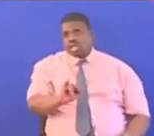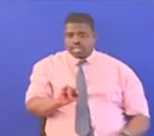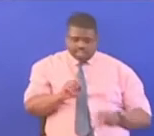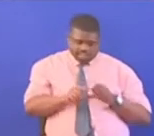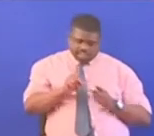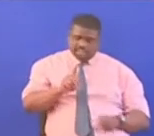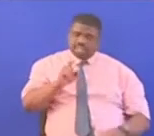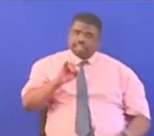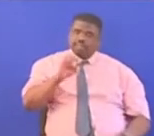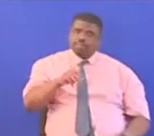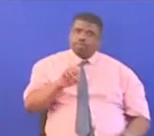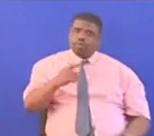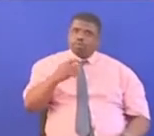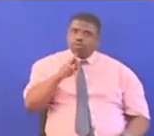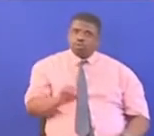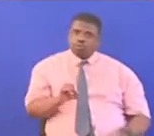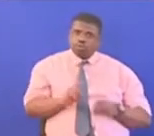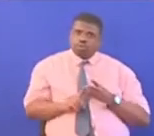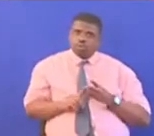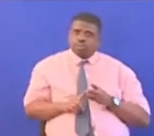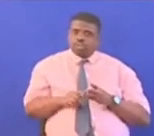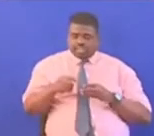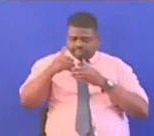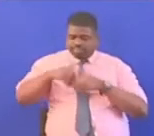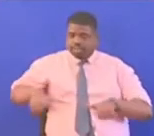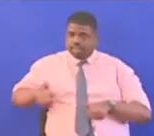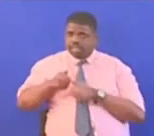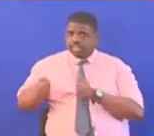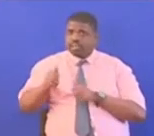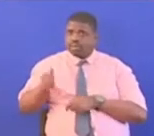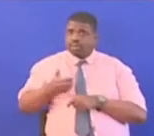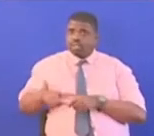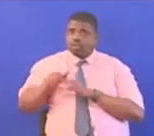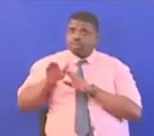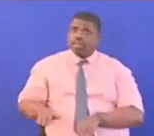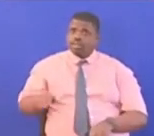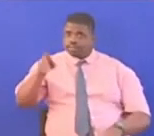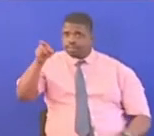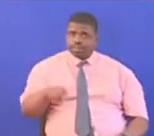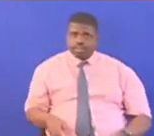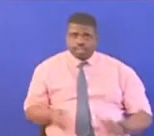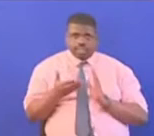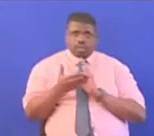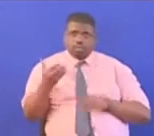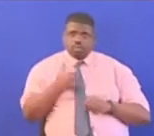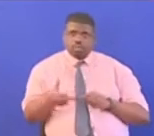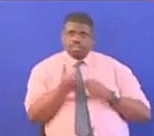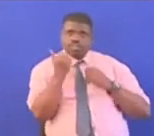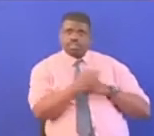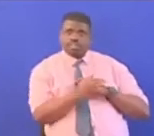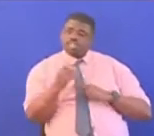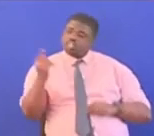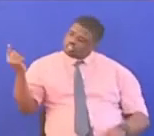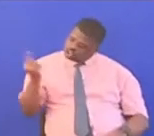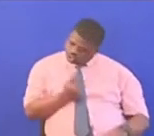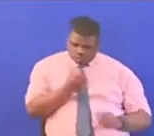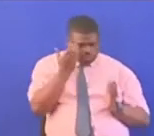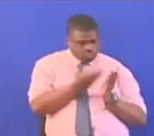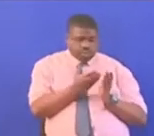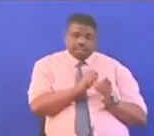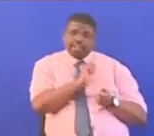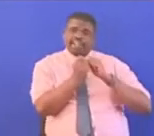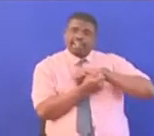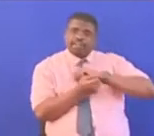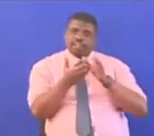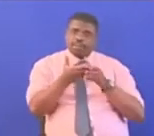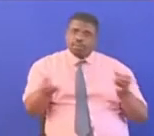Kimotorok katika wilaya ya Simanjiro, kwa sababu GN yenyewe inawataka wabaki pale. Ninaomba mawaziri mje wenyewe mshuhudie tafsiri